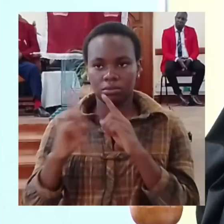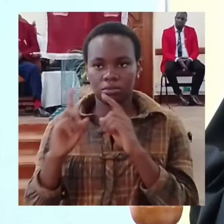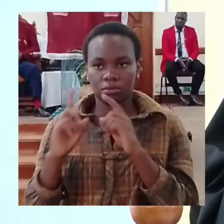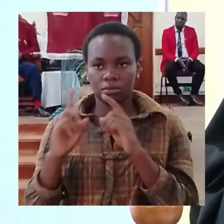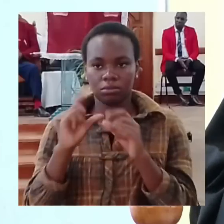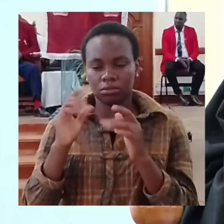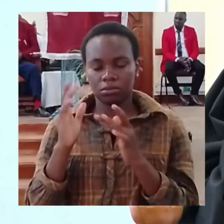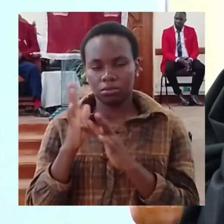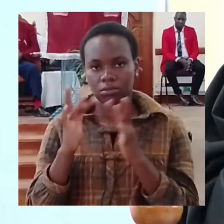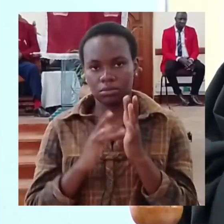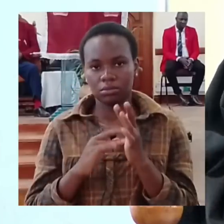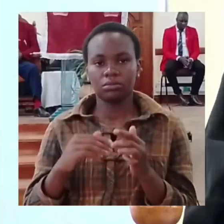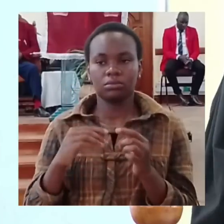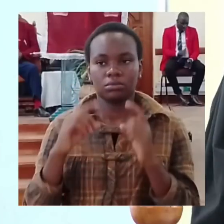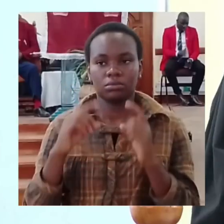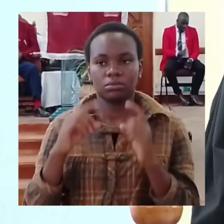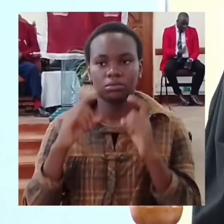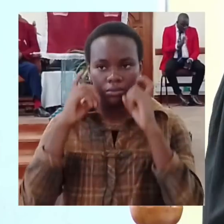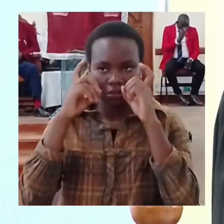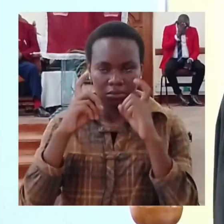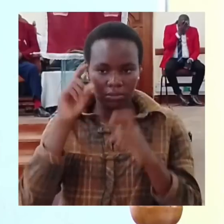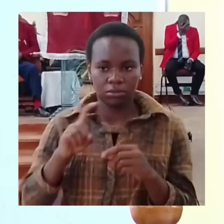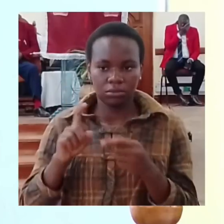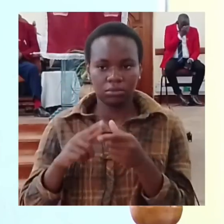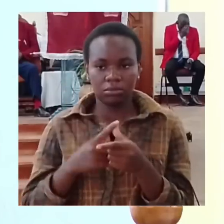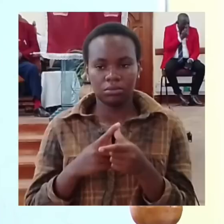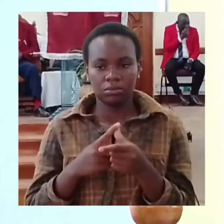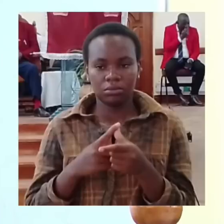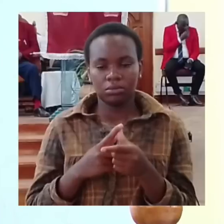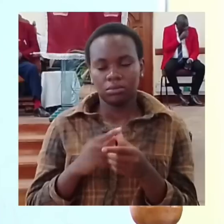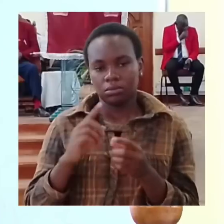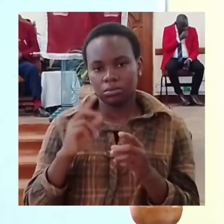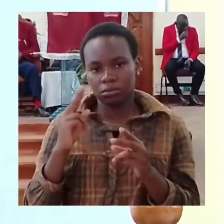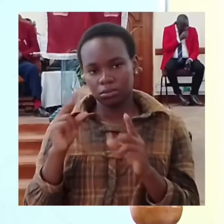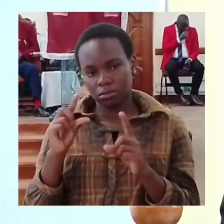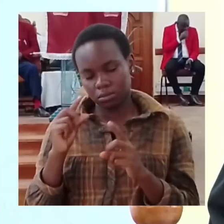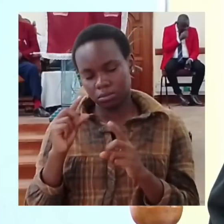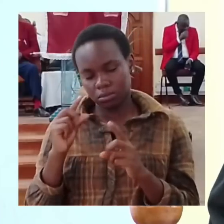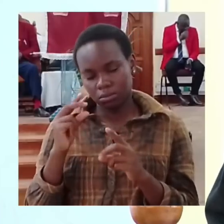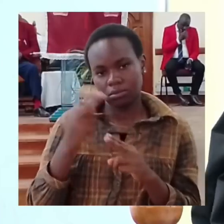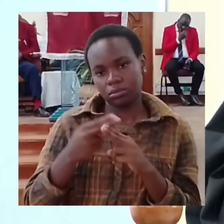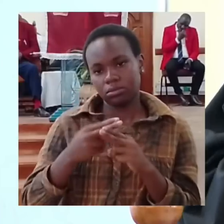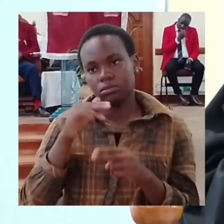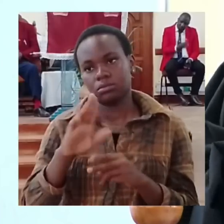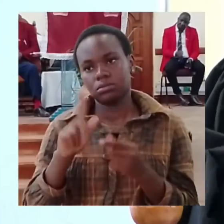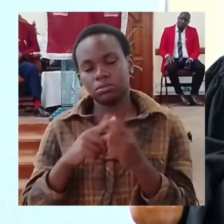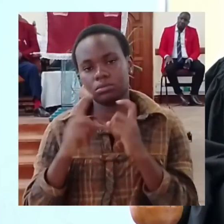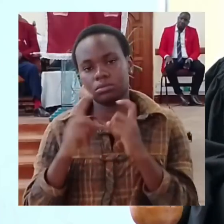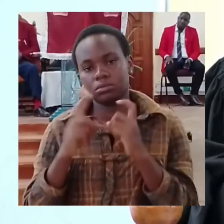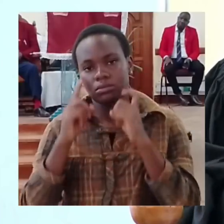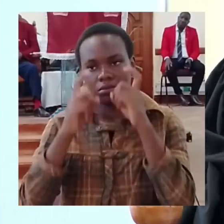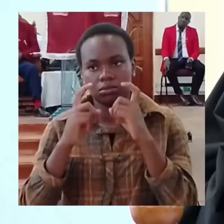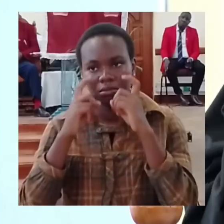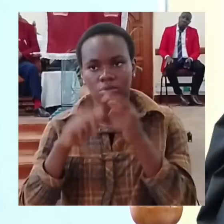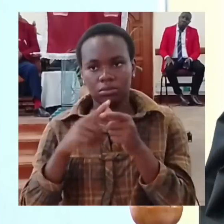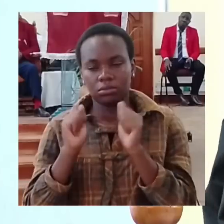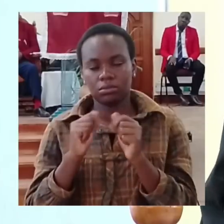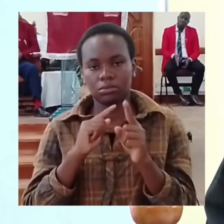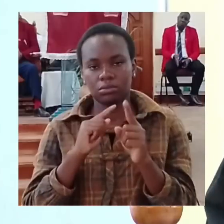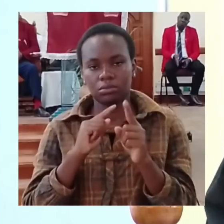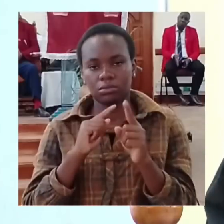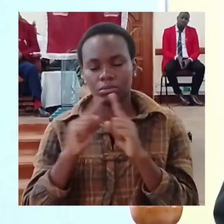nĩ twĩhĩtie. Mwathani nĩ tũcambithĩtie rĩtwa rĩaku. Mwathani nĩ twĩhĩtie mĩhĩtwa ĩrĩa